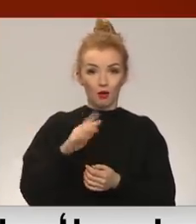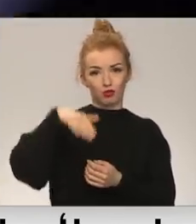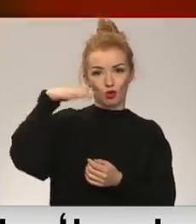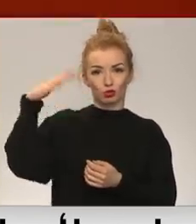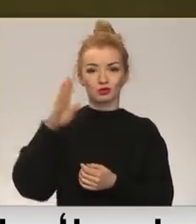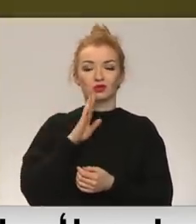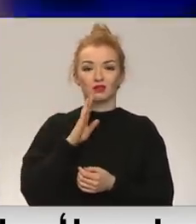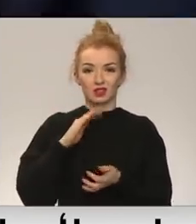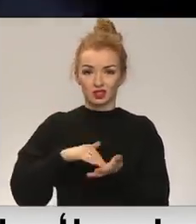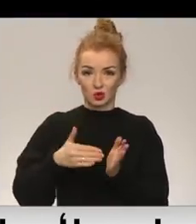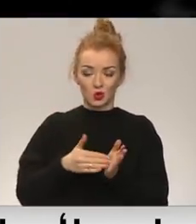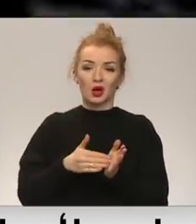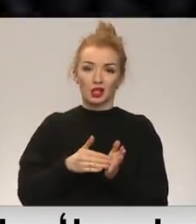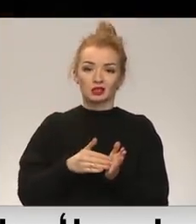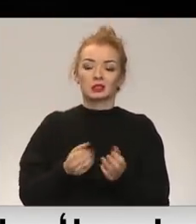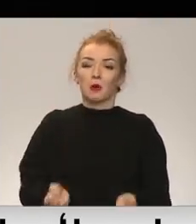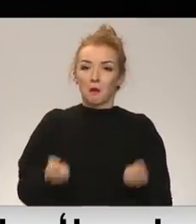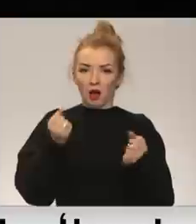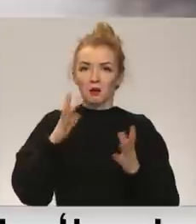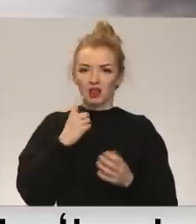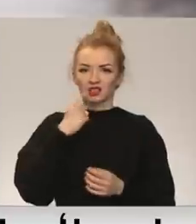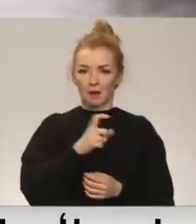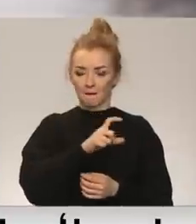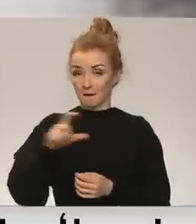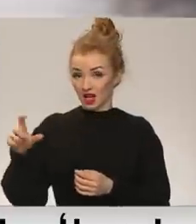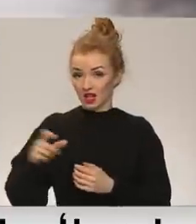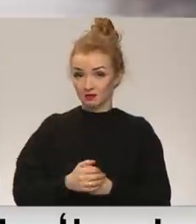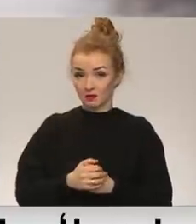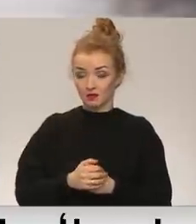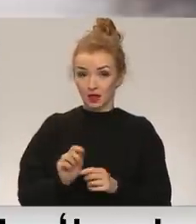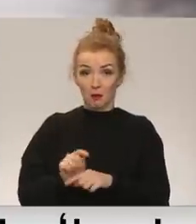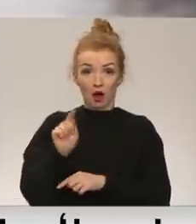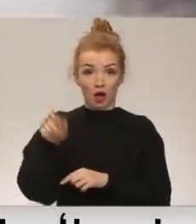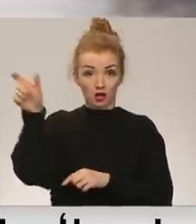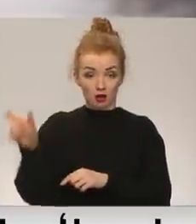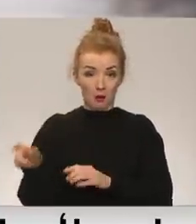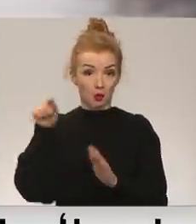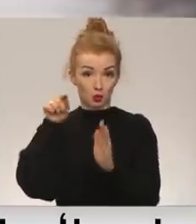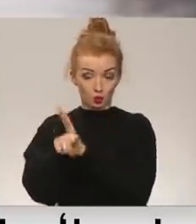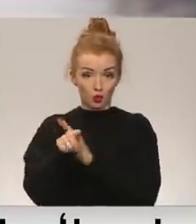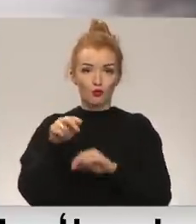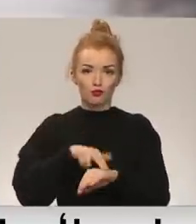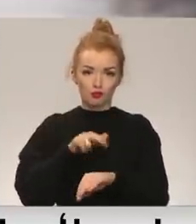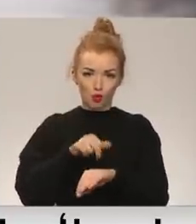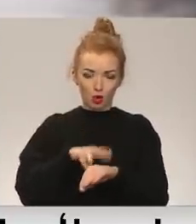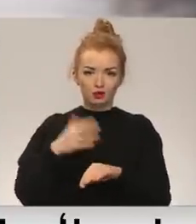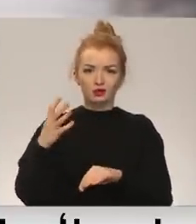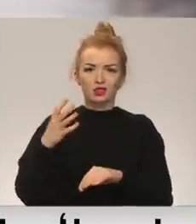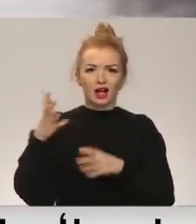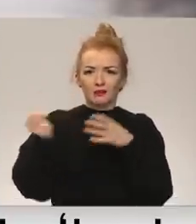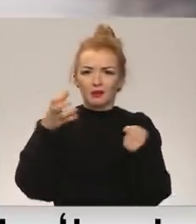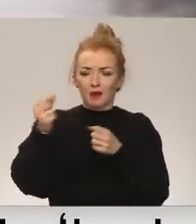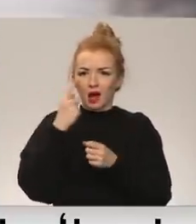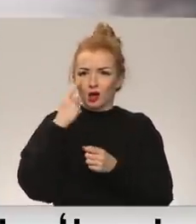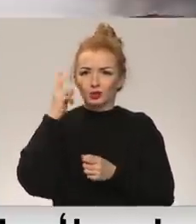sieviešu stāvokli ārsti raksturo kā smagu, bet stabilu. Kaut gan pārkāpējs notikuma vietu bija pametis, policijai ar aculiecinieku